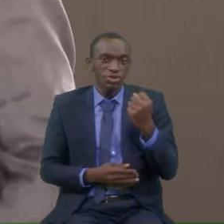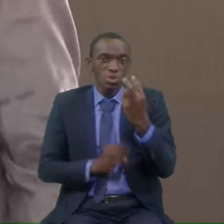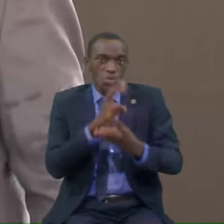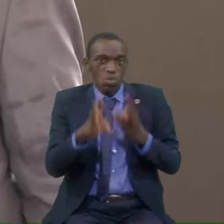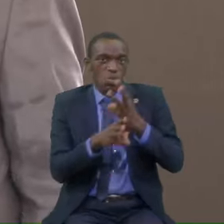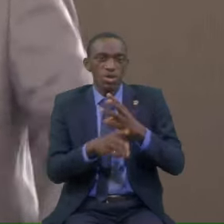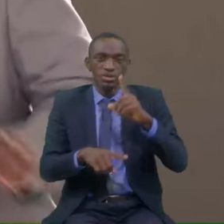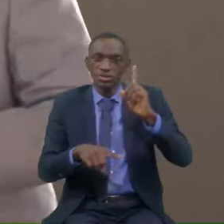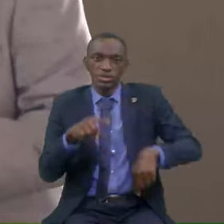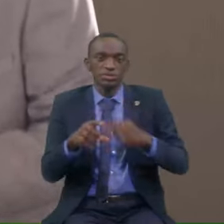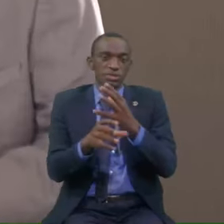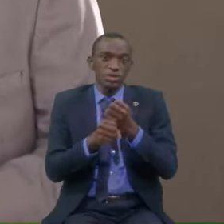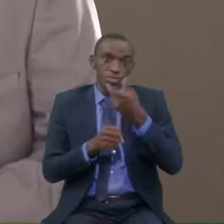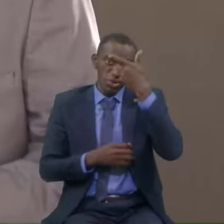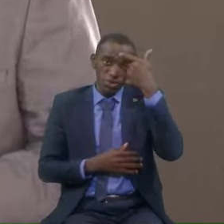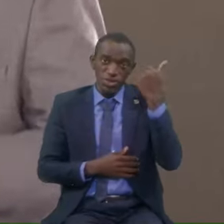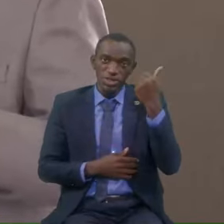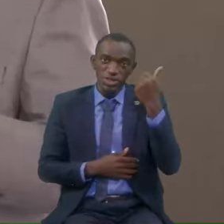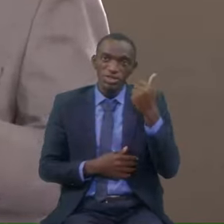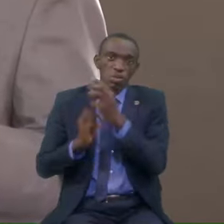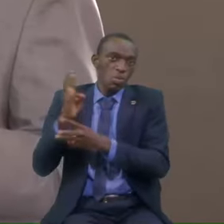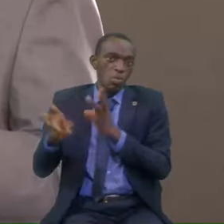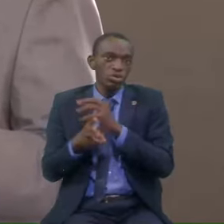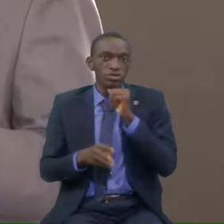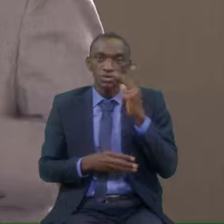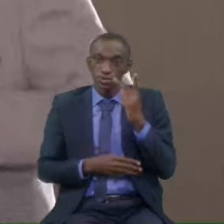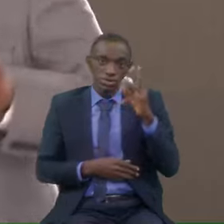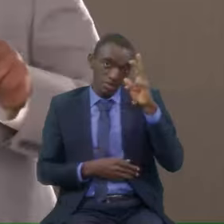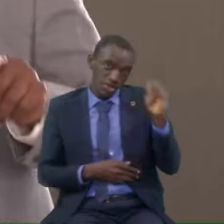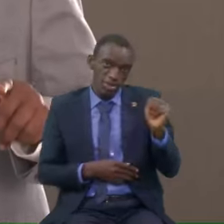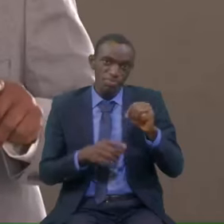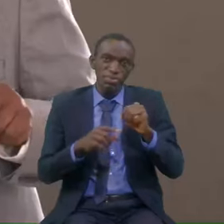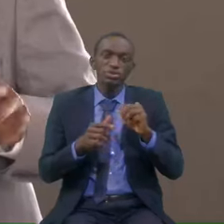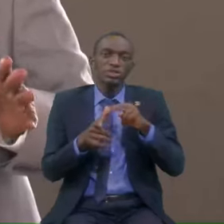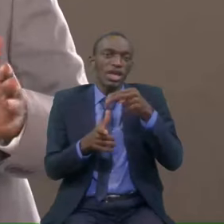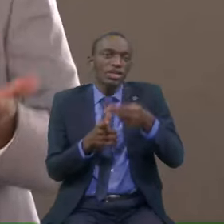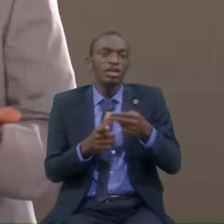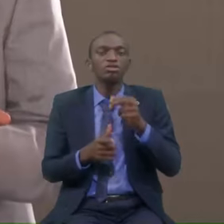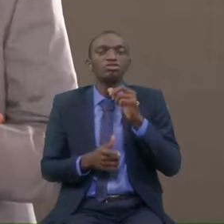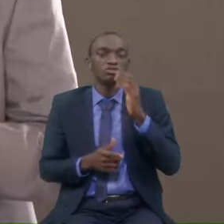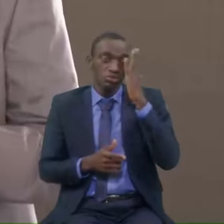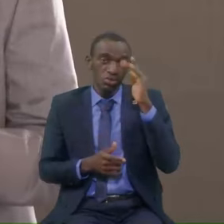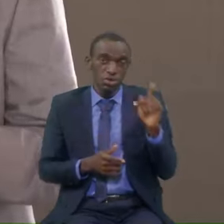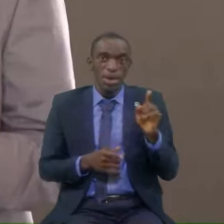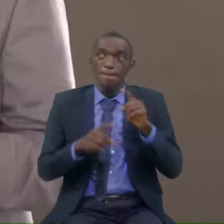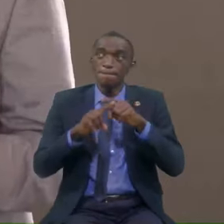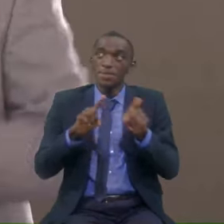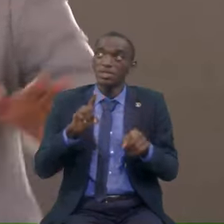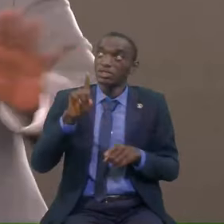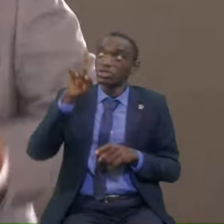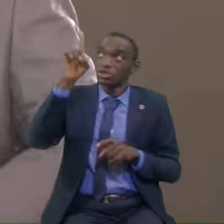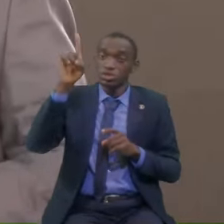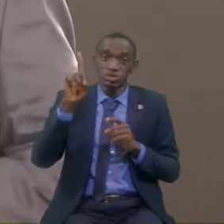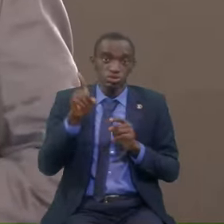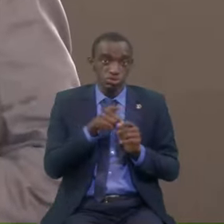parce qu'il ne le voit pas et ne le connaît point, mais vous le connaissez, car il demeure